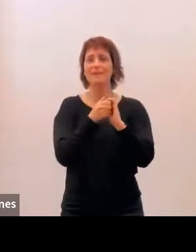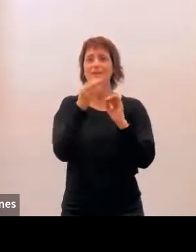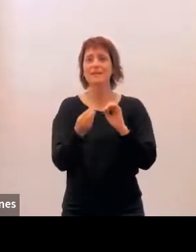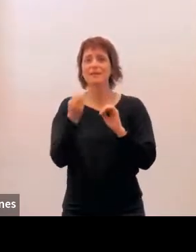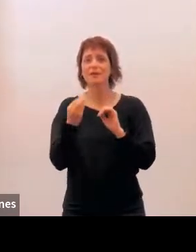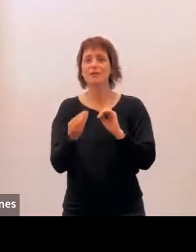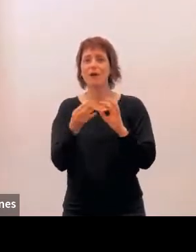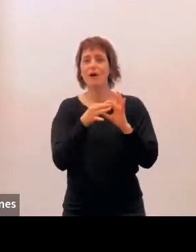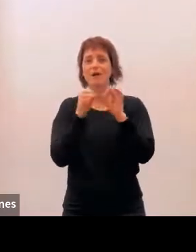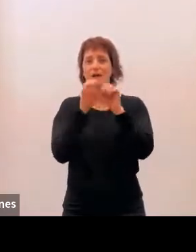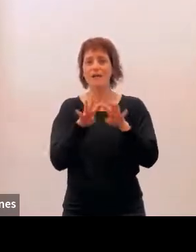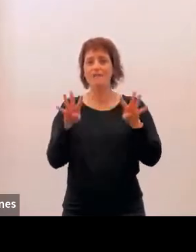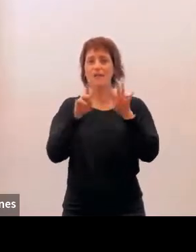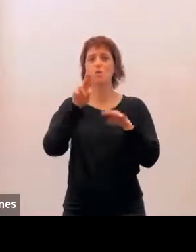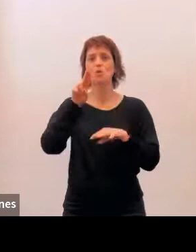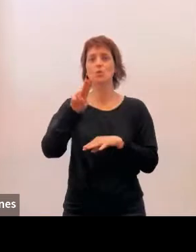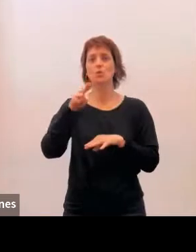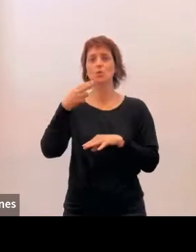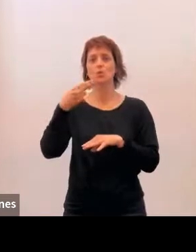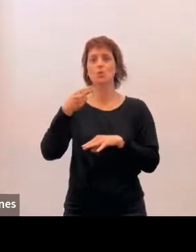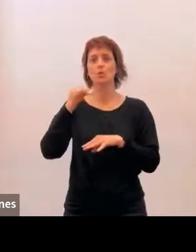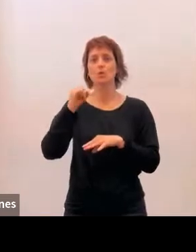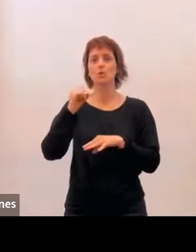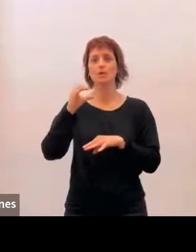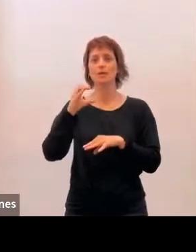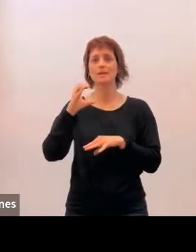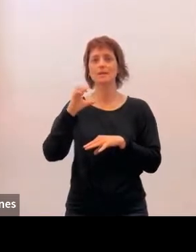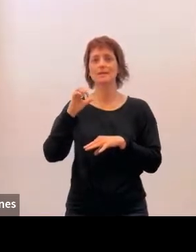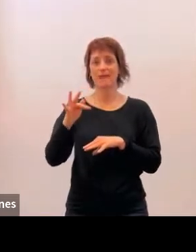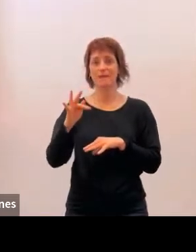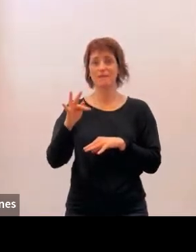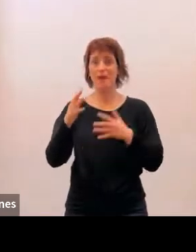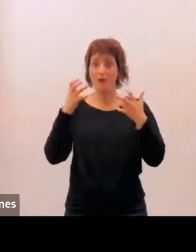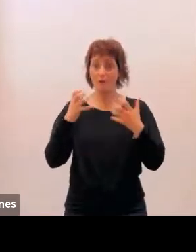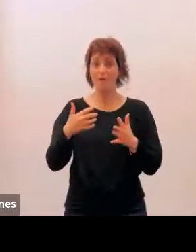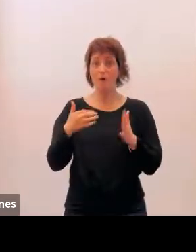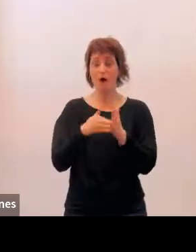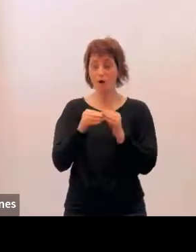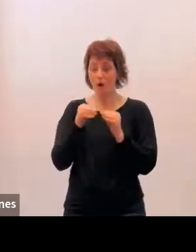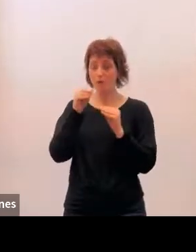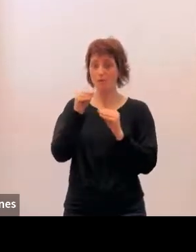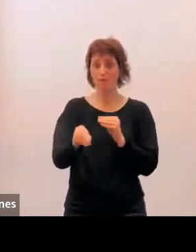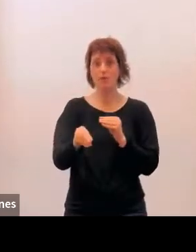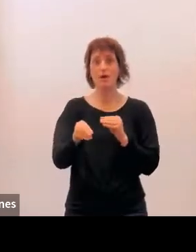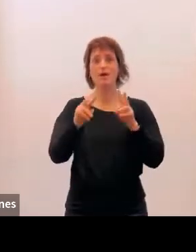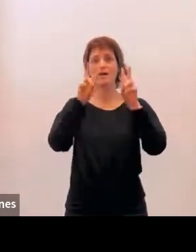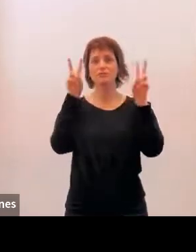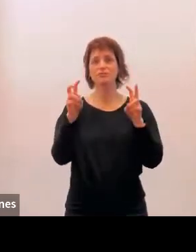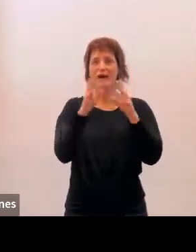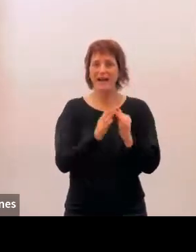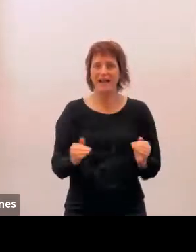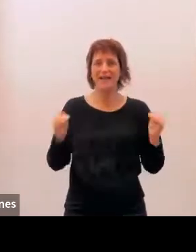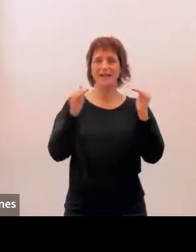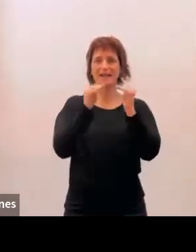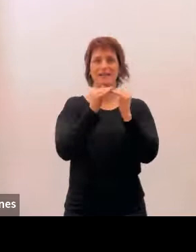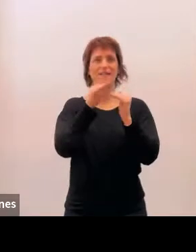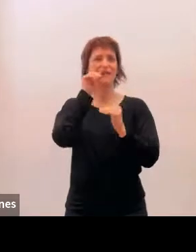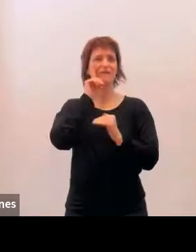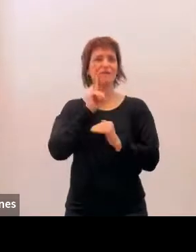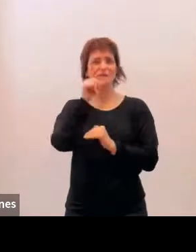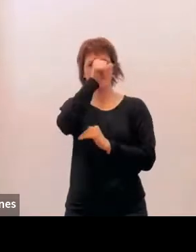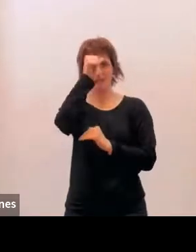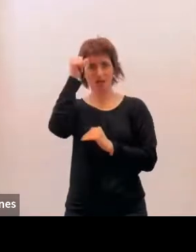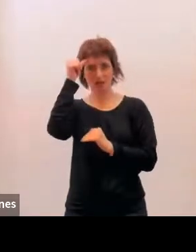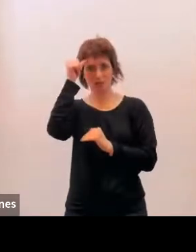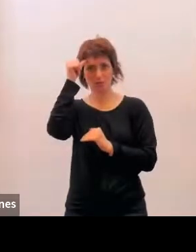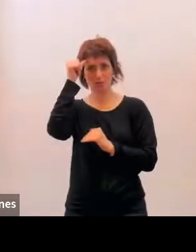l'UNICEF. Nous avons d'ailleurs inscrit ce renouvellement sous le sceau de l'égalité entre les filles et les garçons. Nous sommes